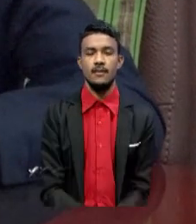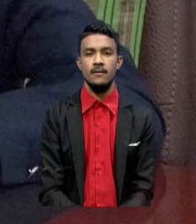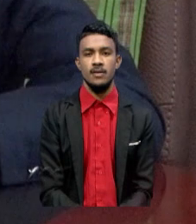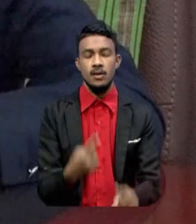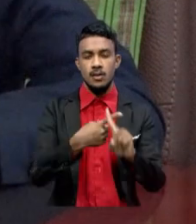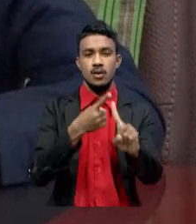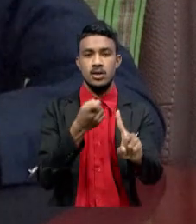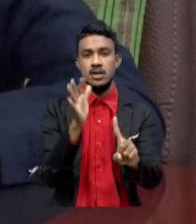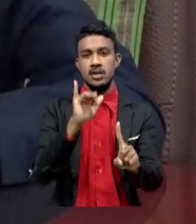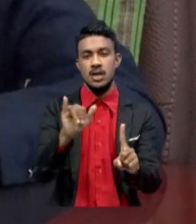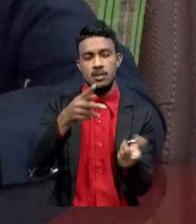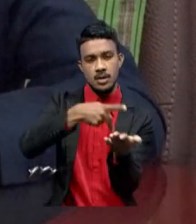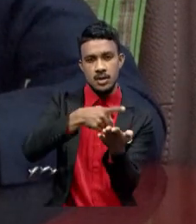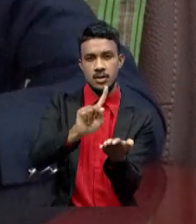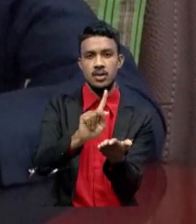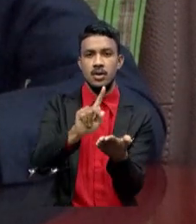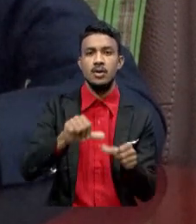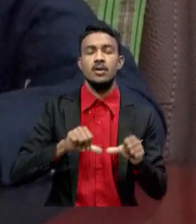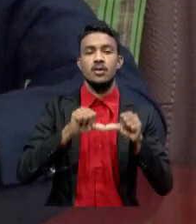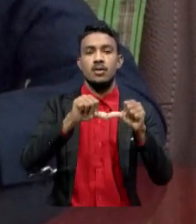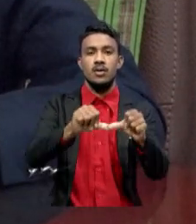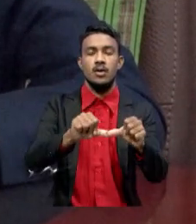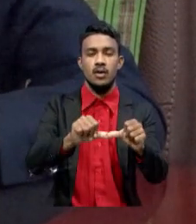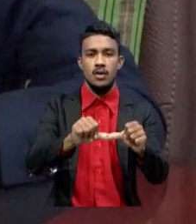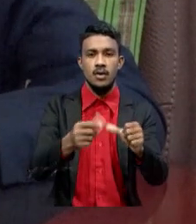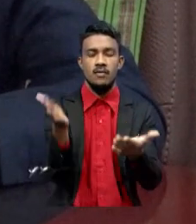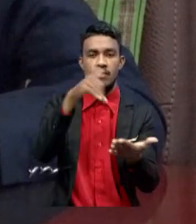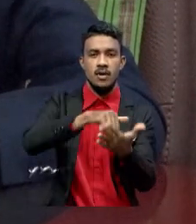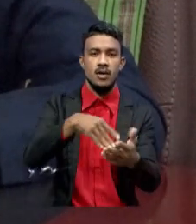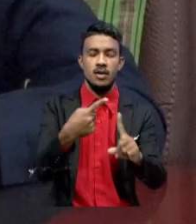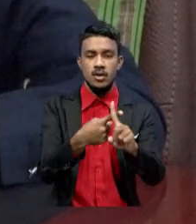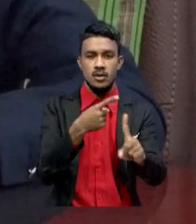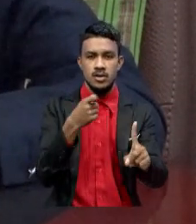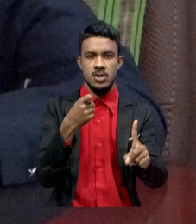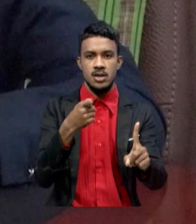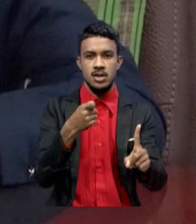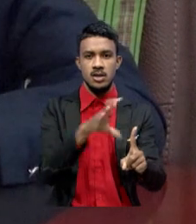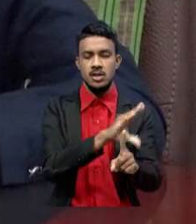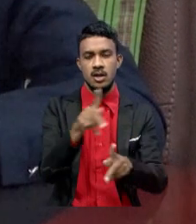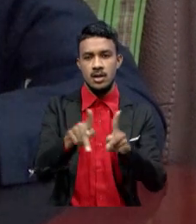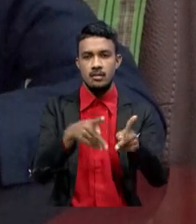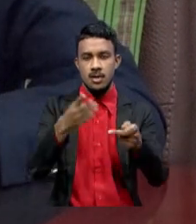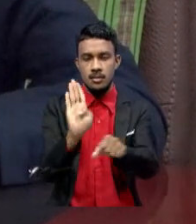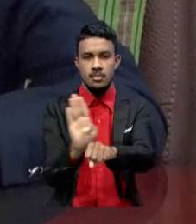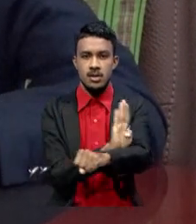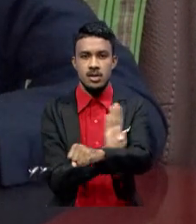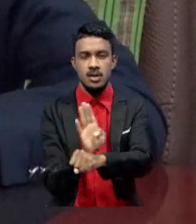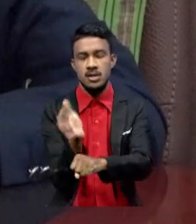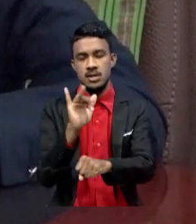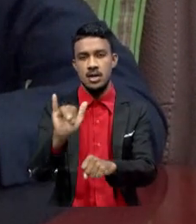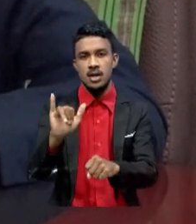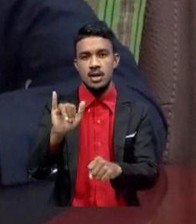husine sira bak kontratu tutan tan ho empresario sira mesi dene quando estado identifica